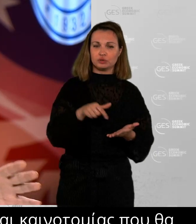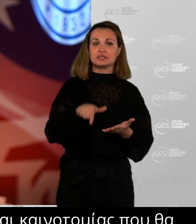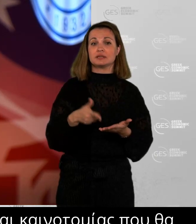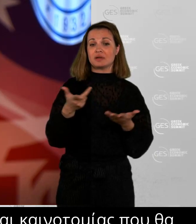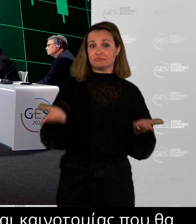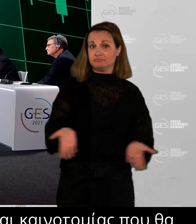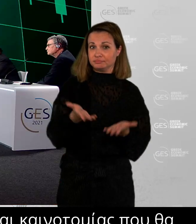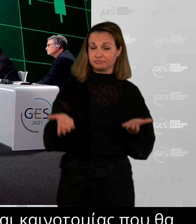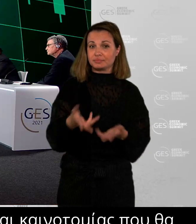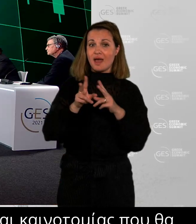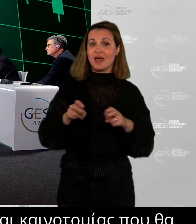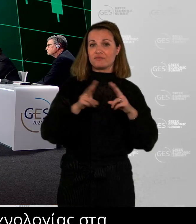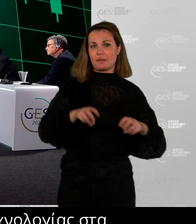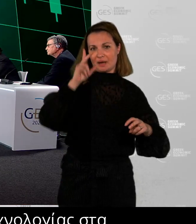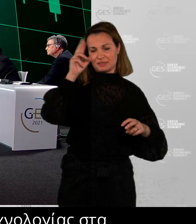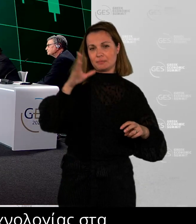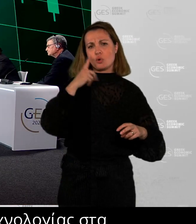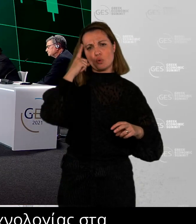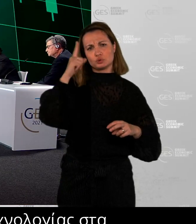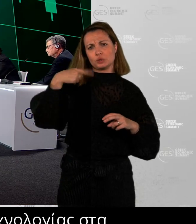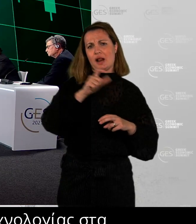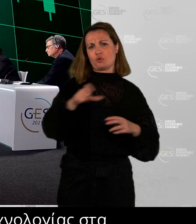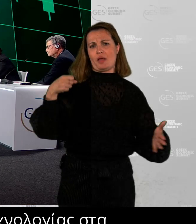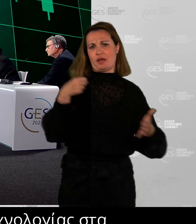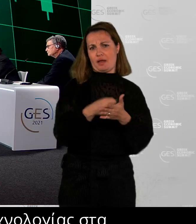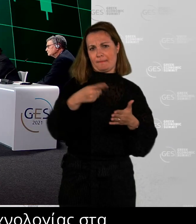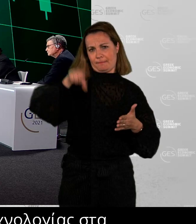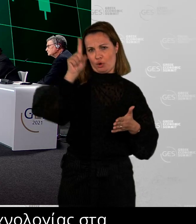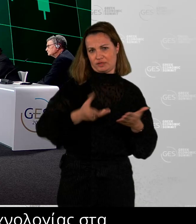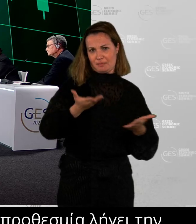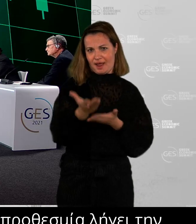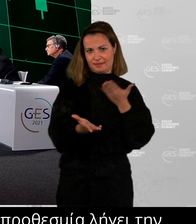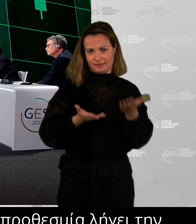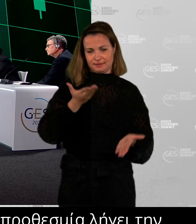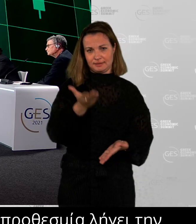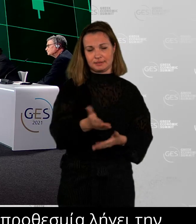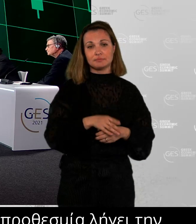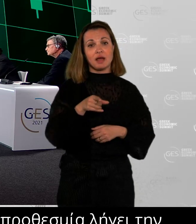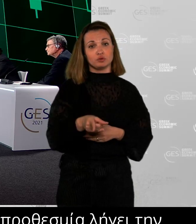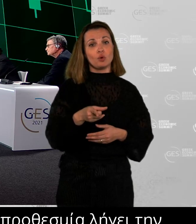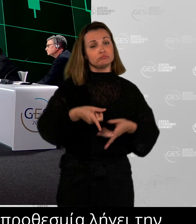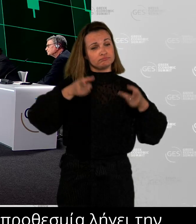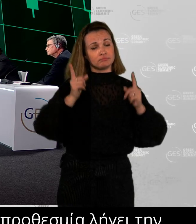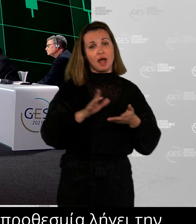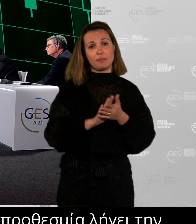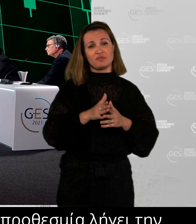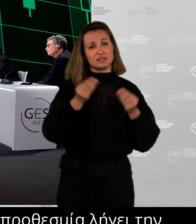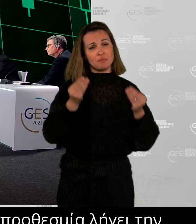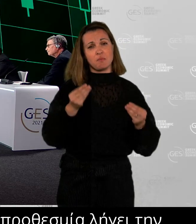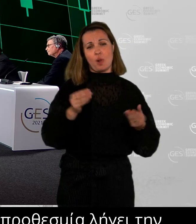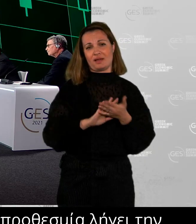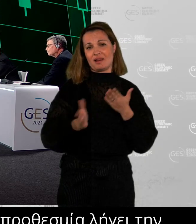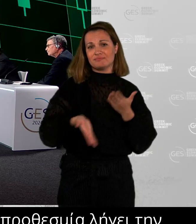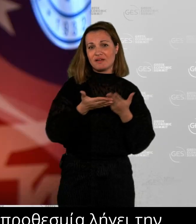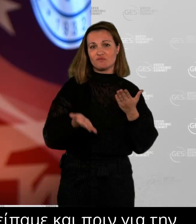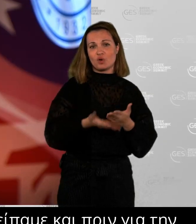πανεπιστήμια. Νομίζω η προθεσμία λήγει την άλλη εβδομάδα. Πάρα πολύ καθοριστικό, όπως είπαμε και πριν, για την καινοτομία. Οπότε εδώ